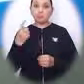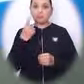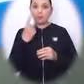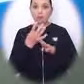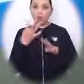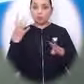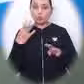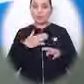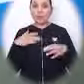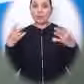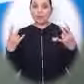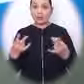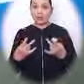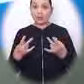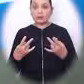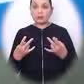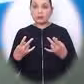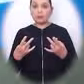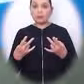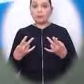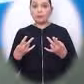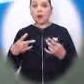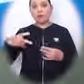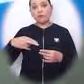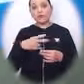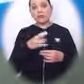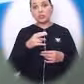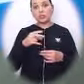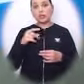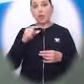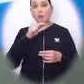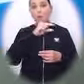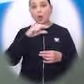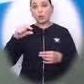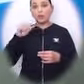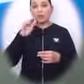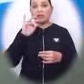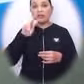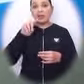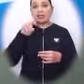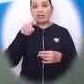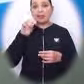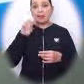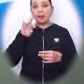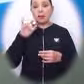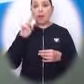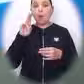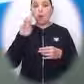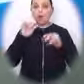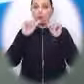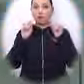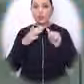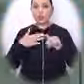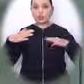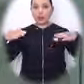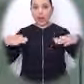первую очередь нам необходимо вырезать полоски флизелина по форме нашего